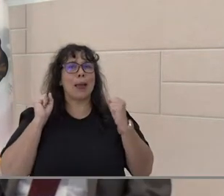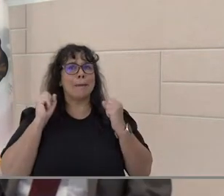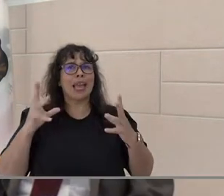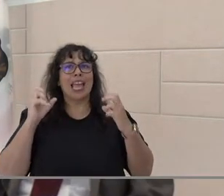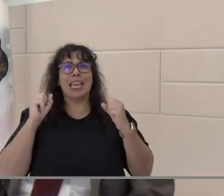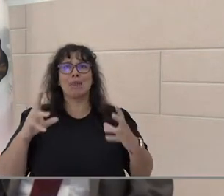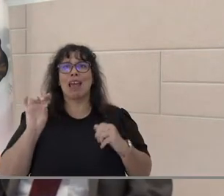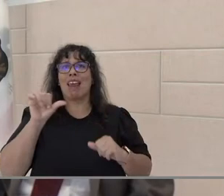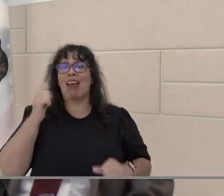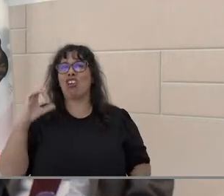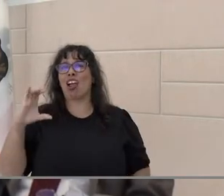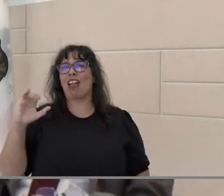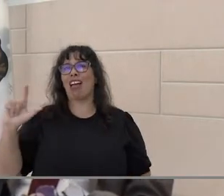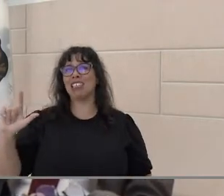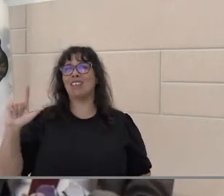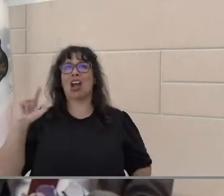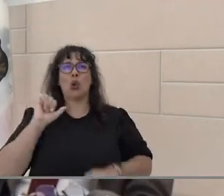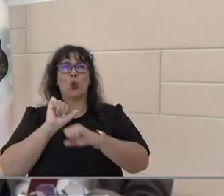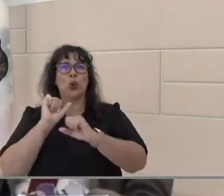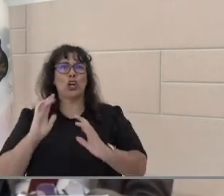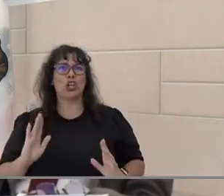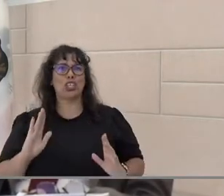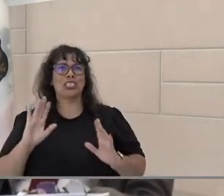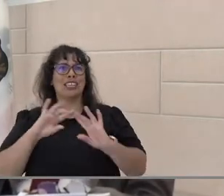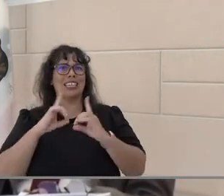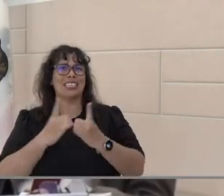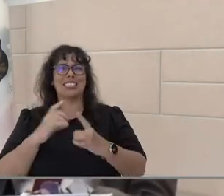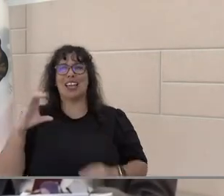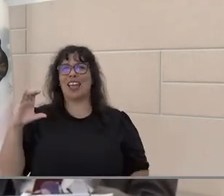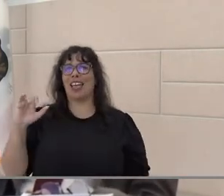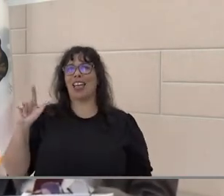សាលារៀនបានធ្វើកិច្ចការដែលយើងបានឃើញ